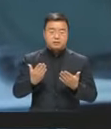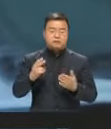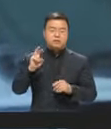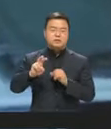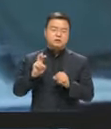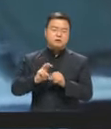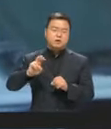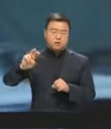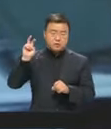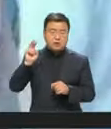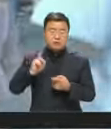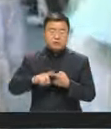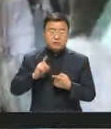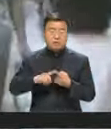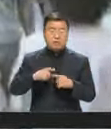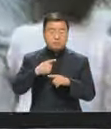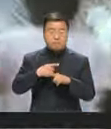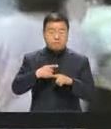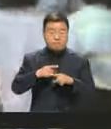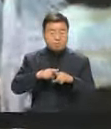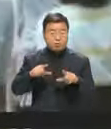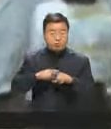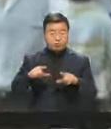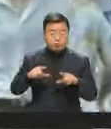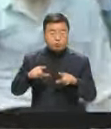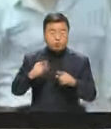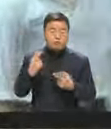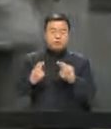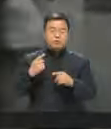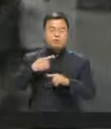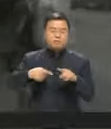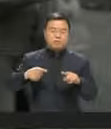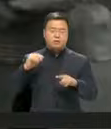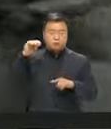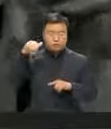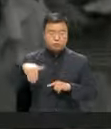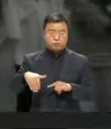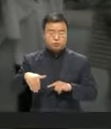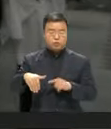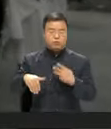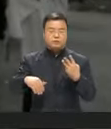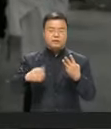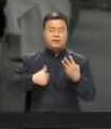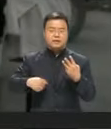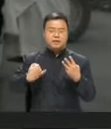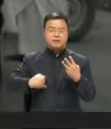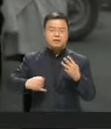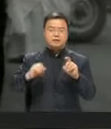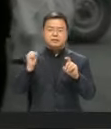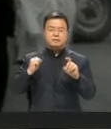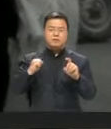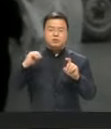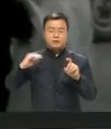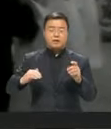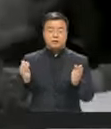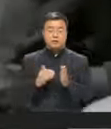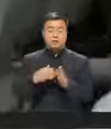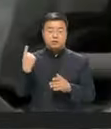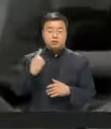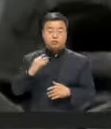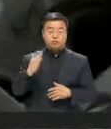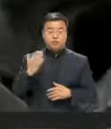났고 3자녀 이상을 둔 가정의 비율은 10%로 떨어졌습니다. 90년대에 이미 학계에서는 고령화